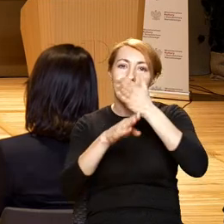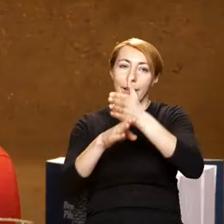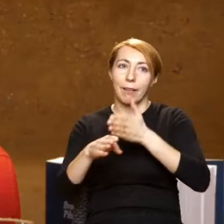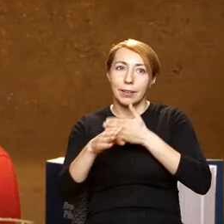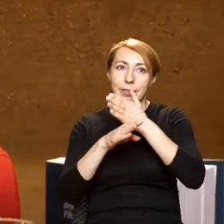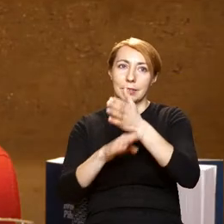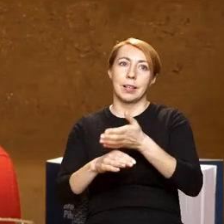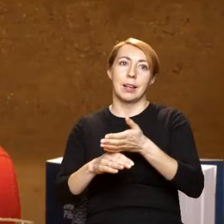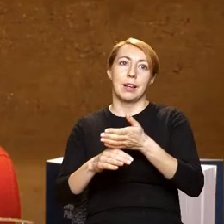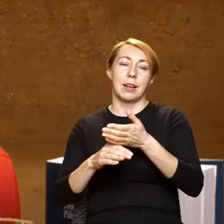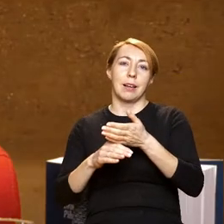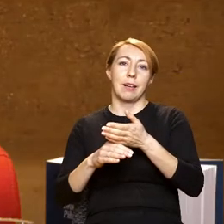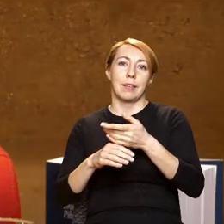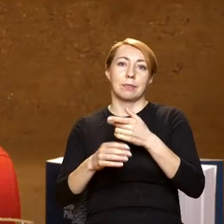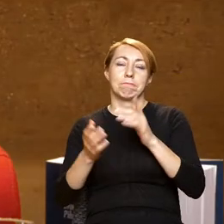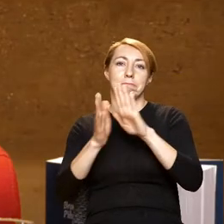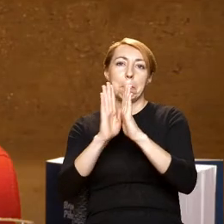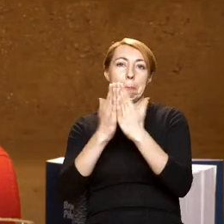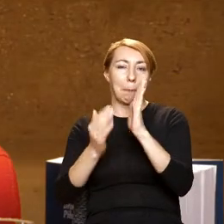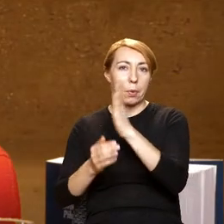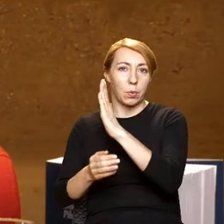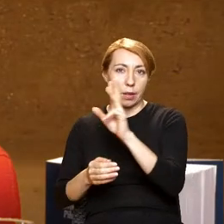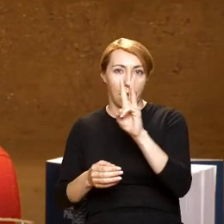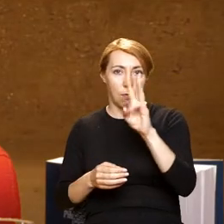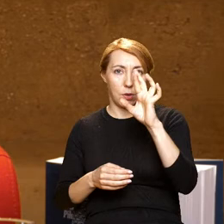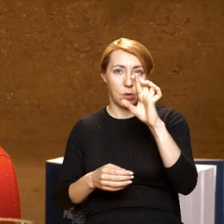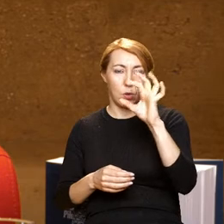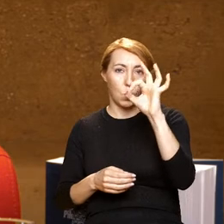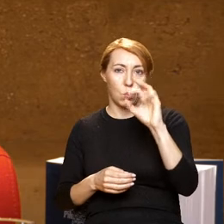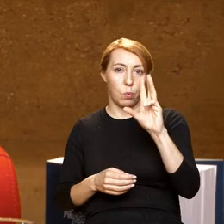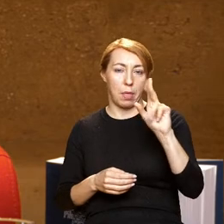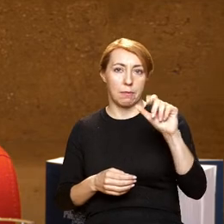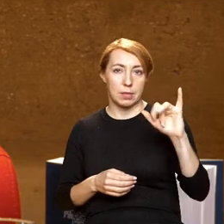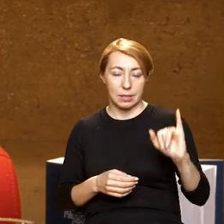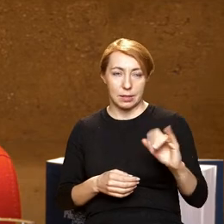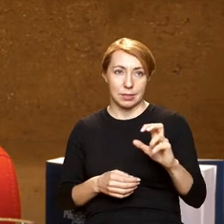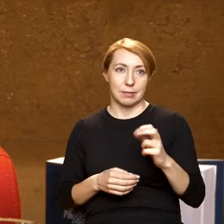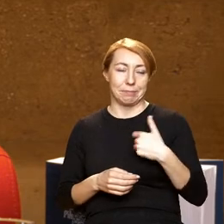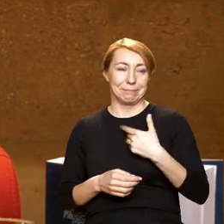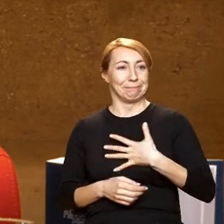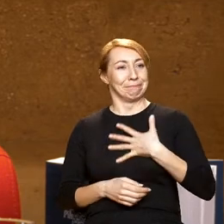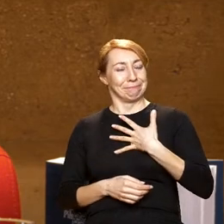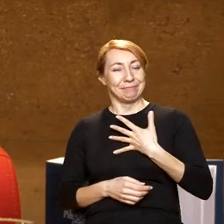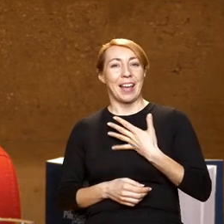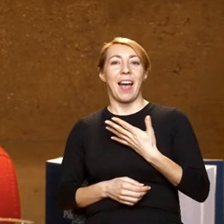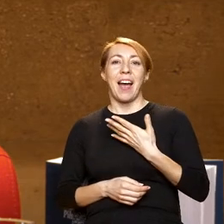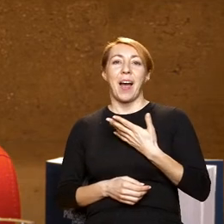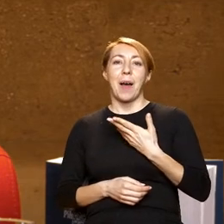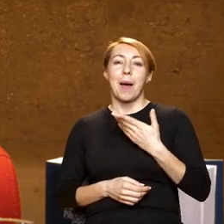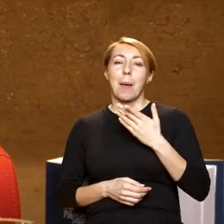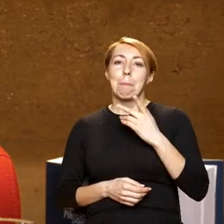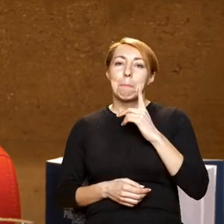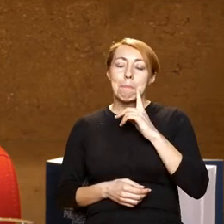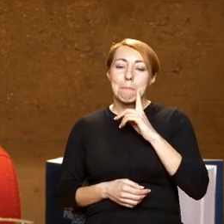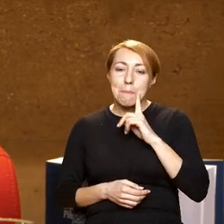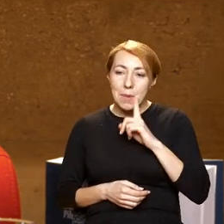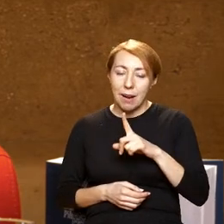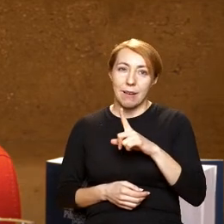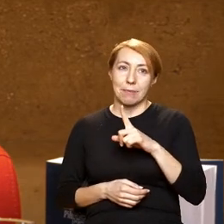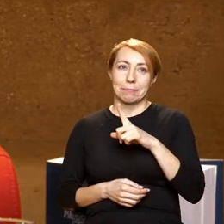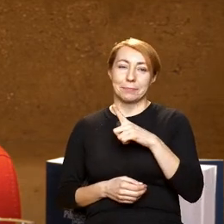wizyt u Wróblewskich wywołało takie moje poruszenie, tak? Bo rzeczywiście przeżyłam